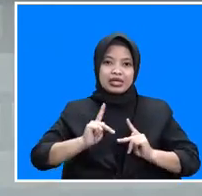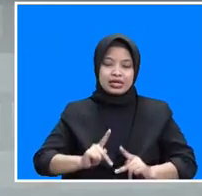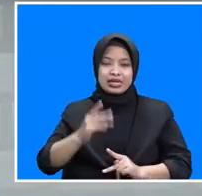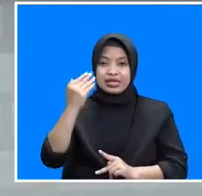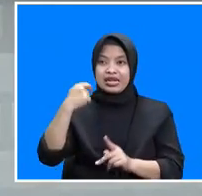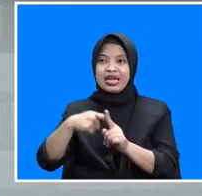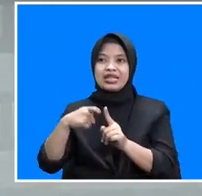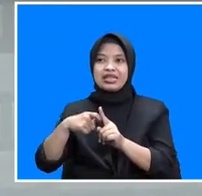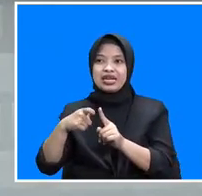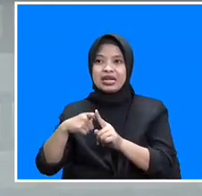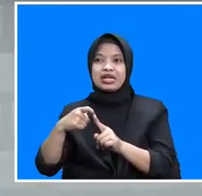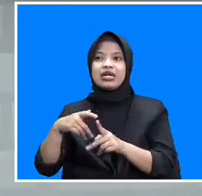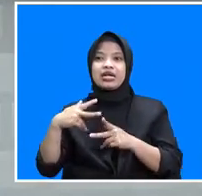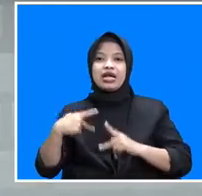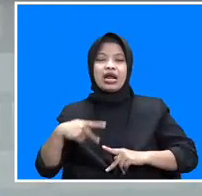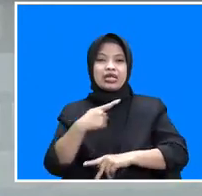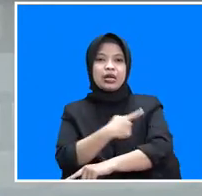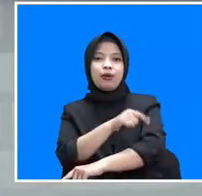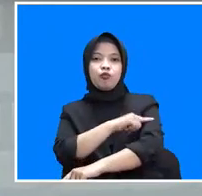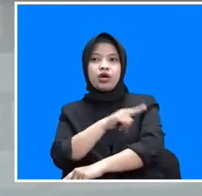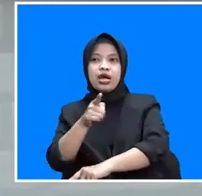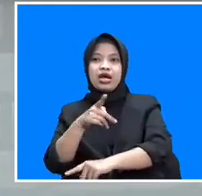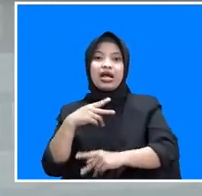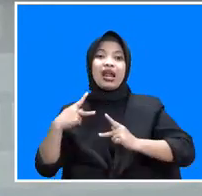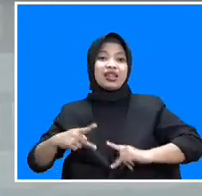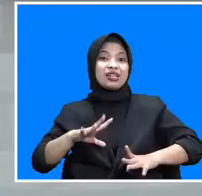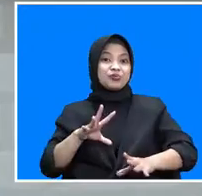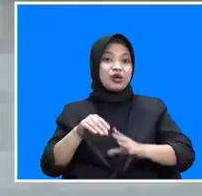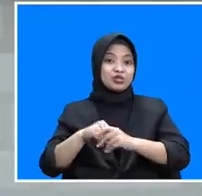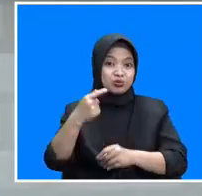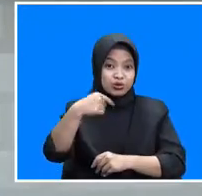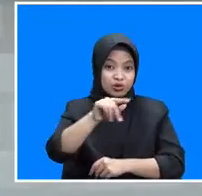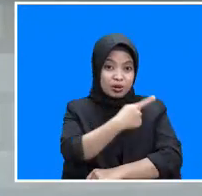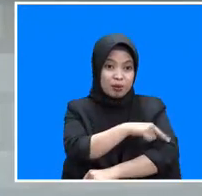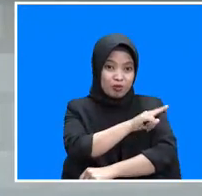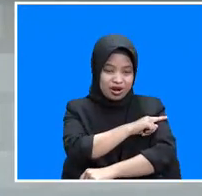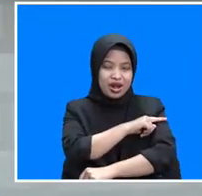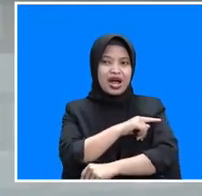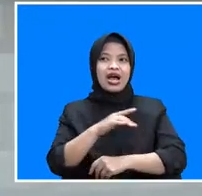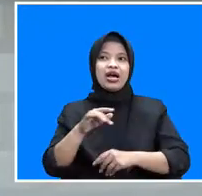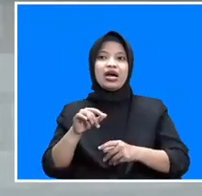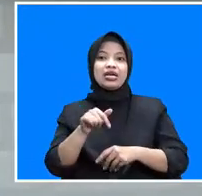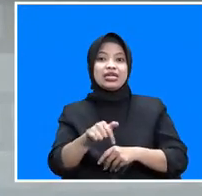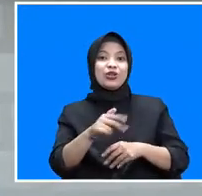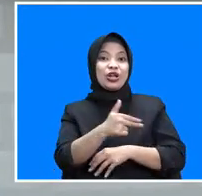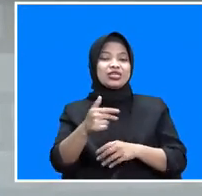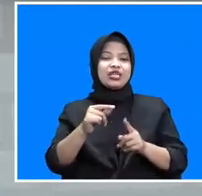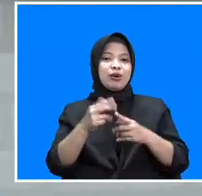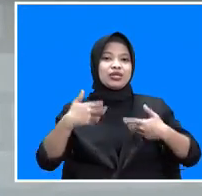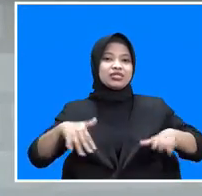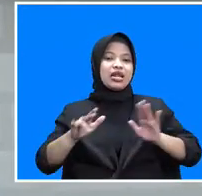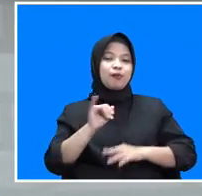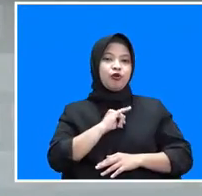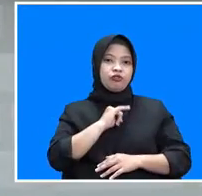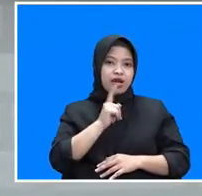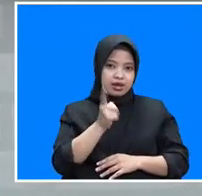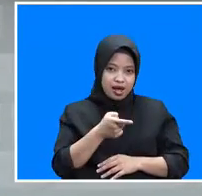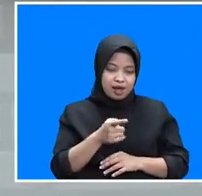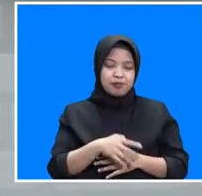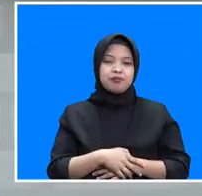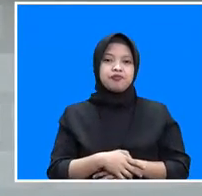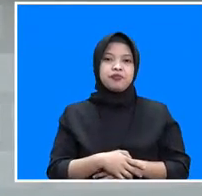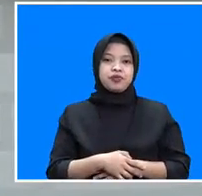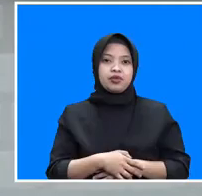Miss Catherine bilangnya 21st century skills. Ini mungkin bagian dari karakter. Di kita ada profil pelajar Pancasila tersebut. Lalu